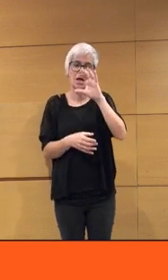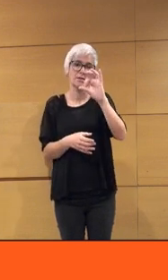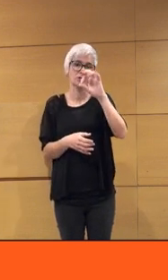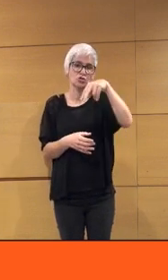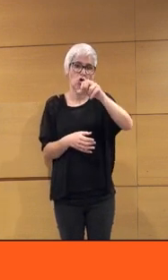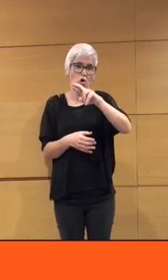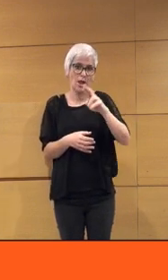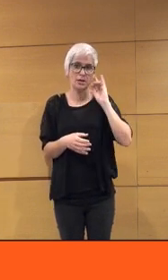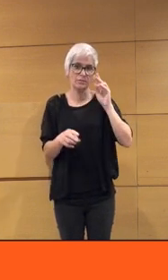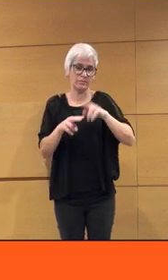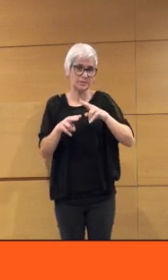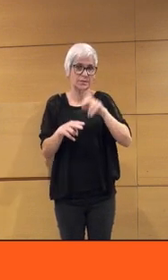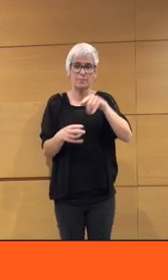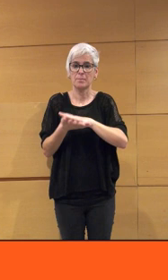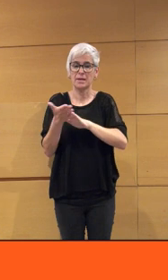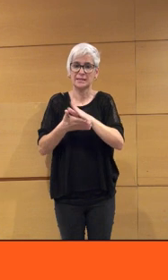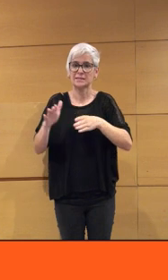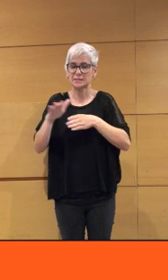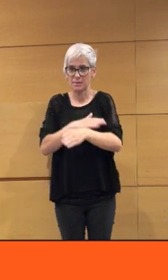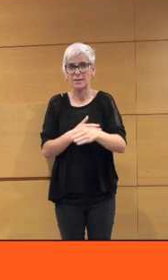parlar d'accessibilitat,